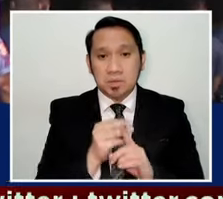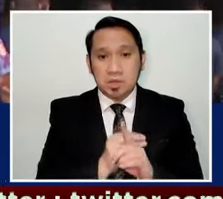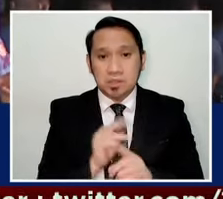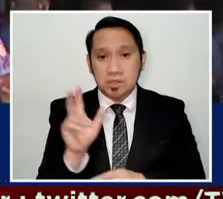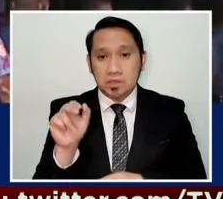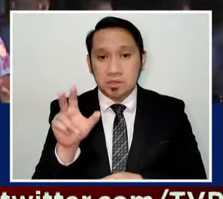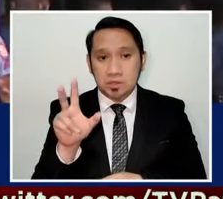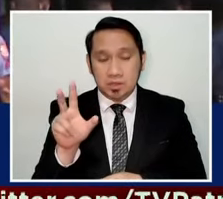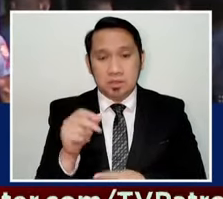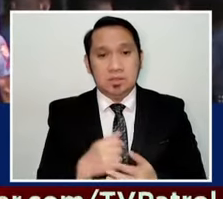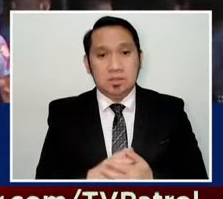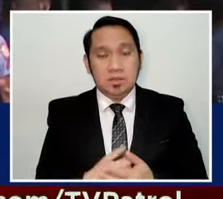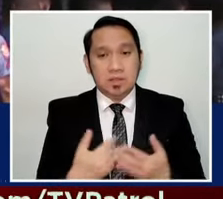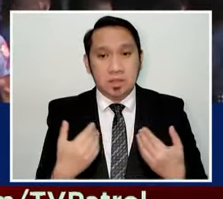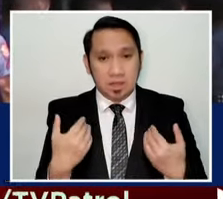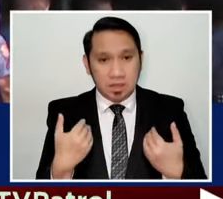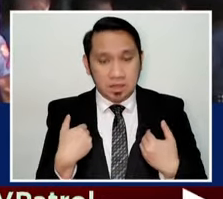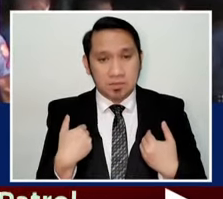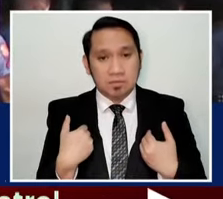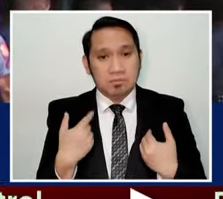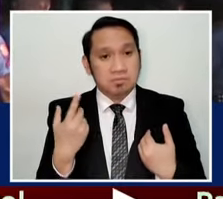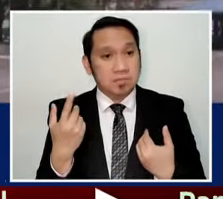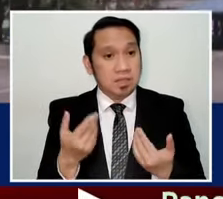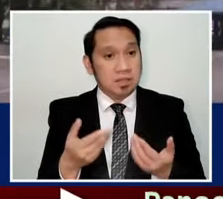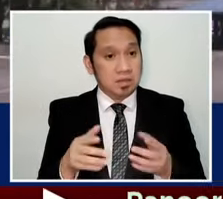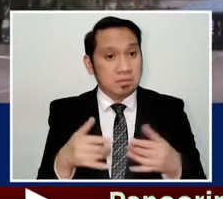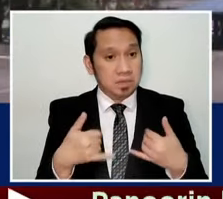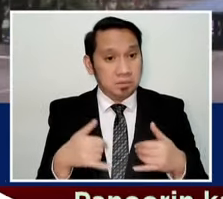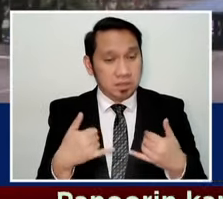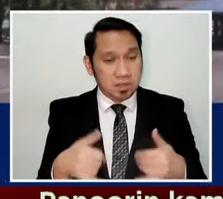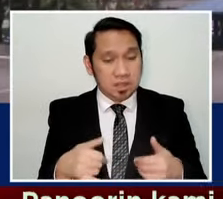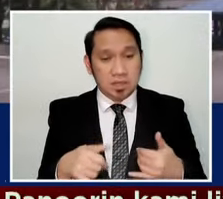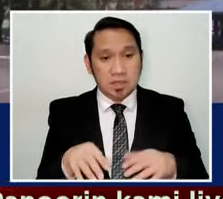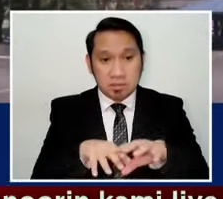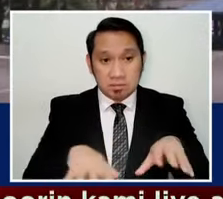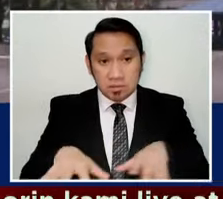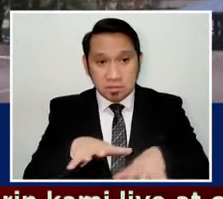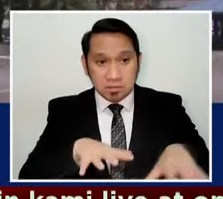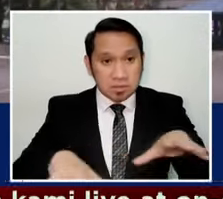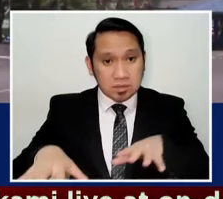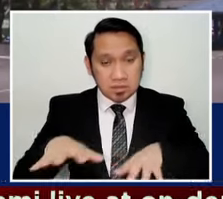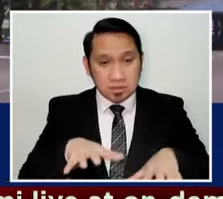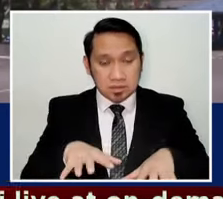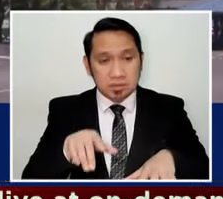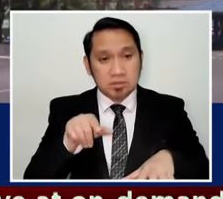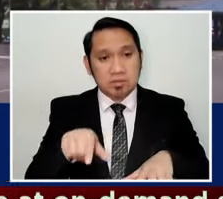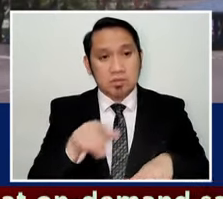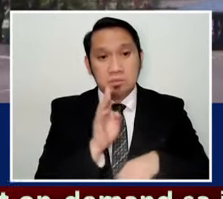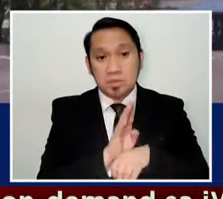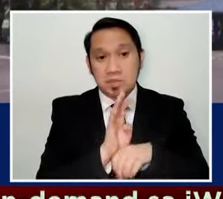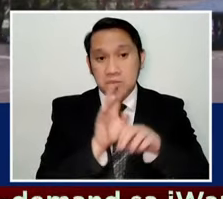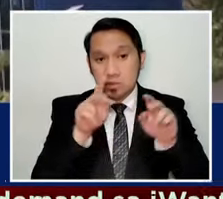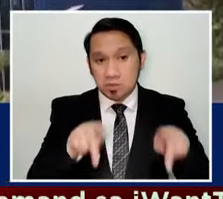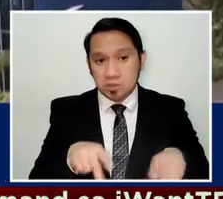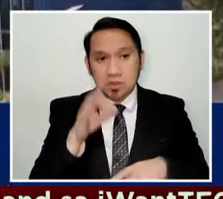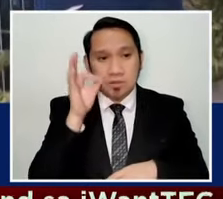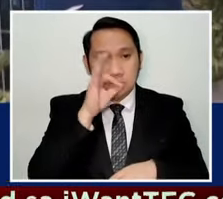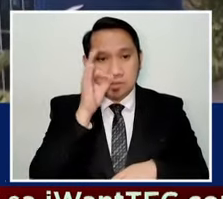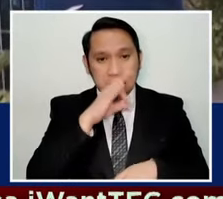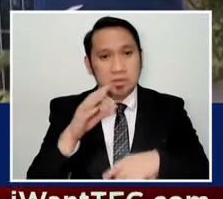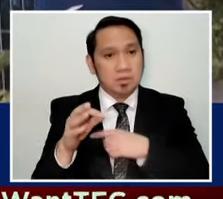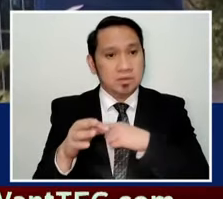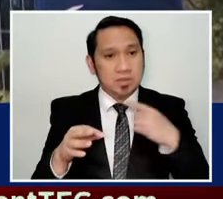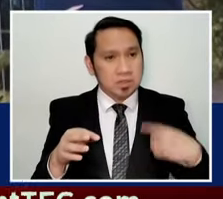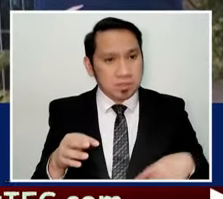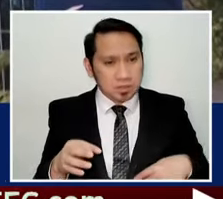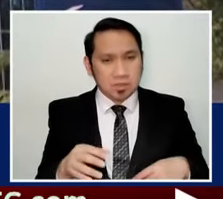saan naglalaro ng madyong ang isang grupo ng mga negosyanteng Filipino-Chinese. Pero hindi lamang umano inaresto ng